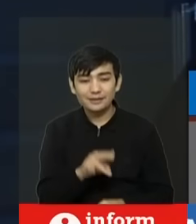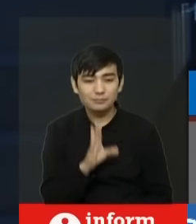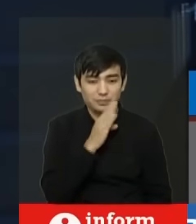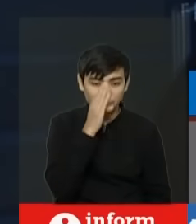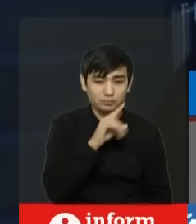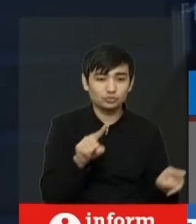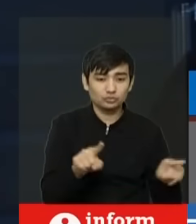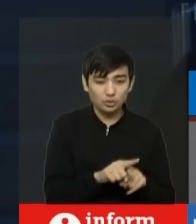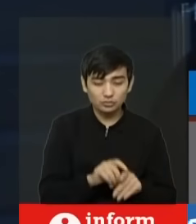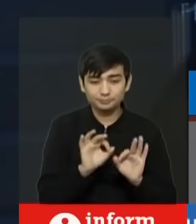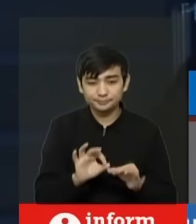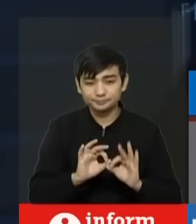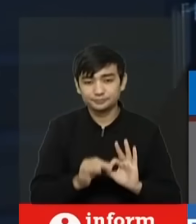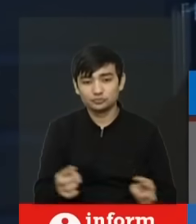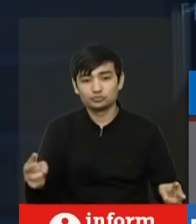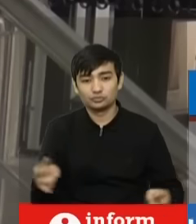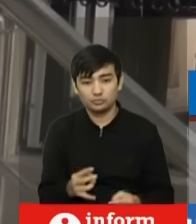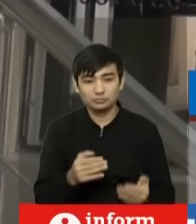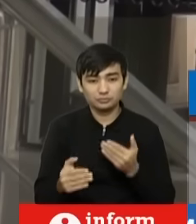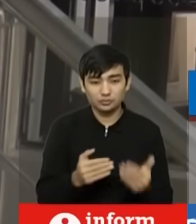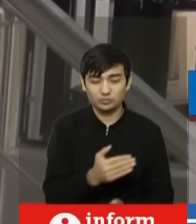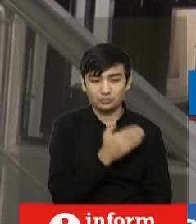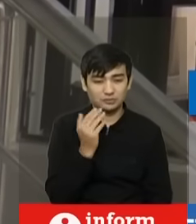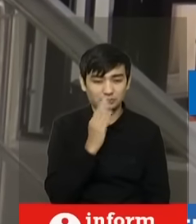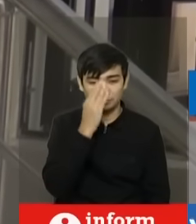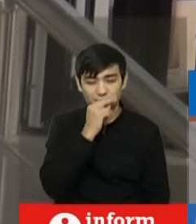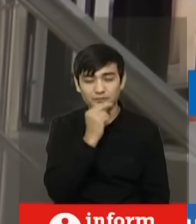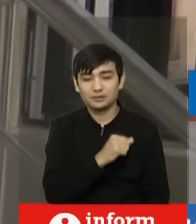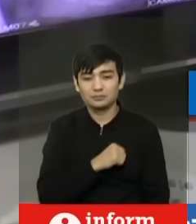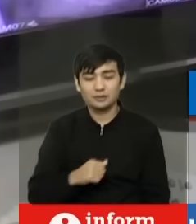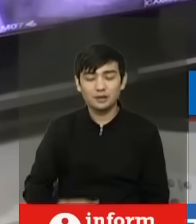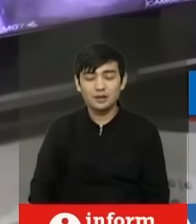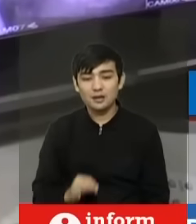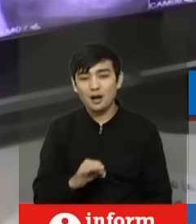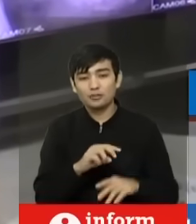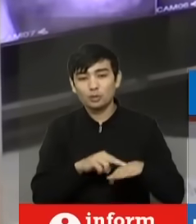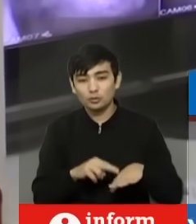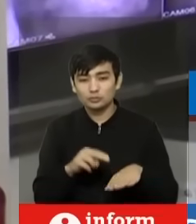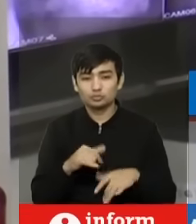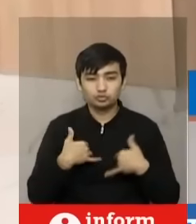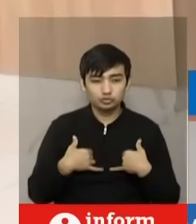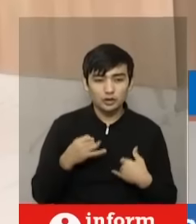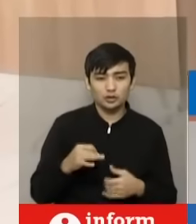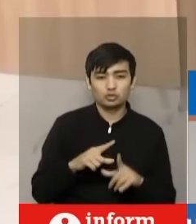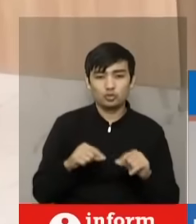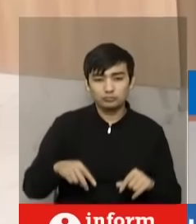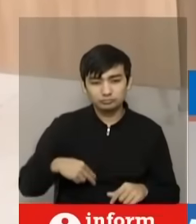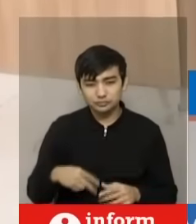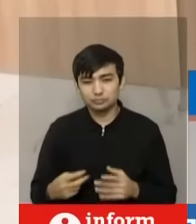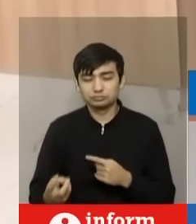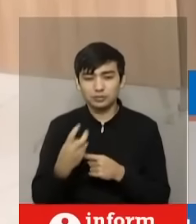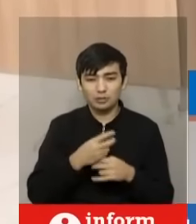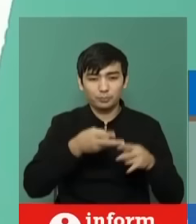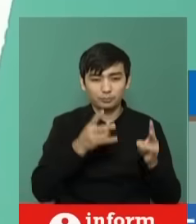жағдайда ата-аналар осына бағытта балалармен жұмыс істемейді. Ал полицейлердің сөзінше бөлімшеге мұғалімдер мен мектеп әкімшілігі бала оқыс